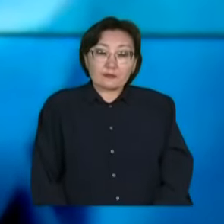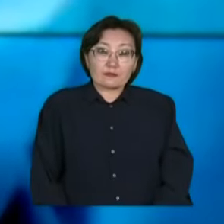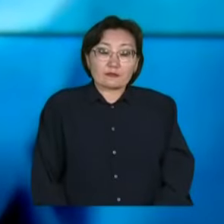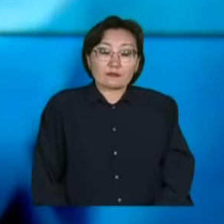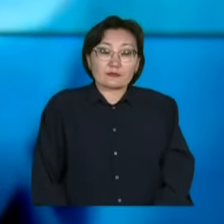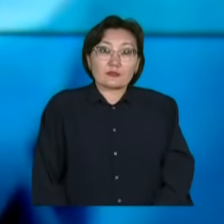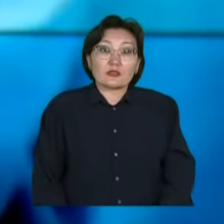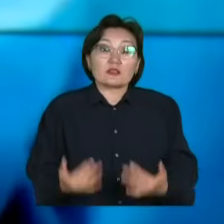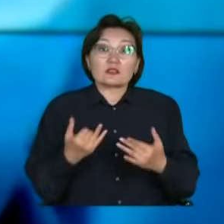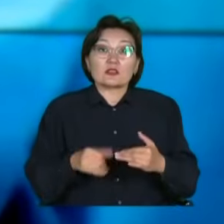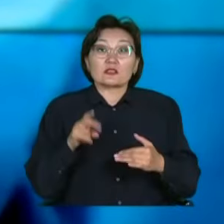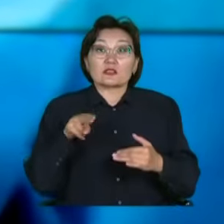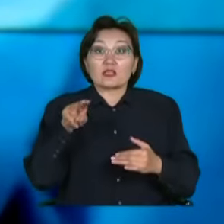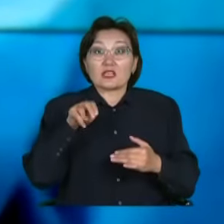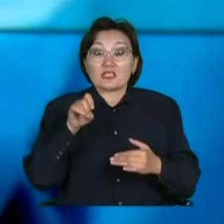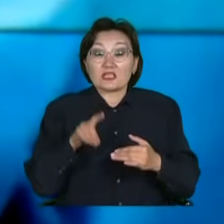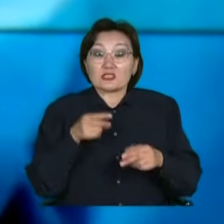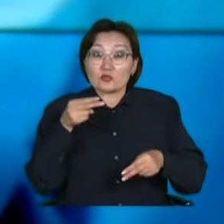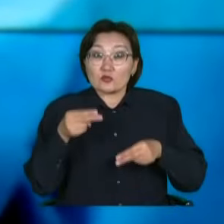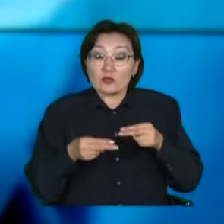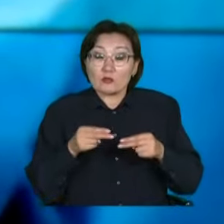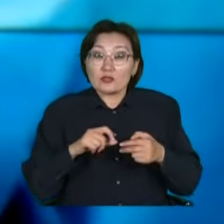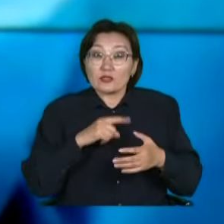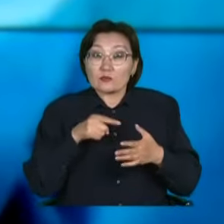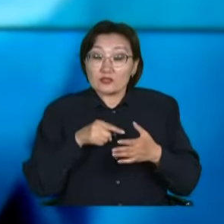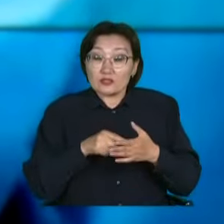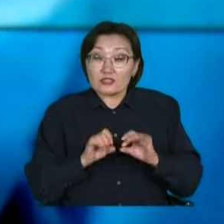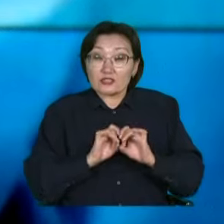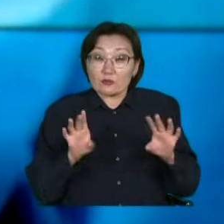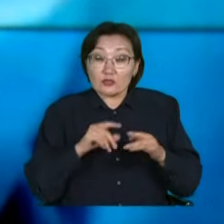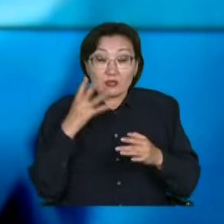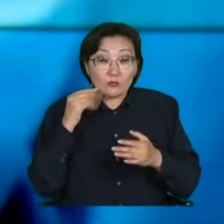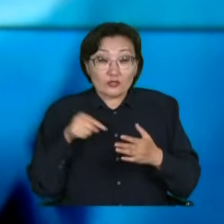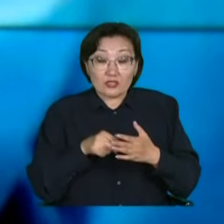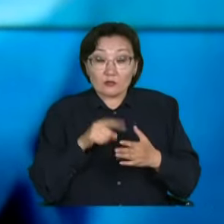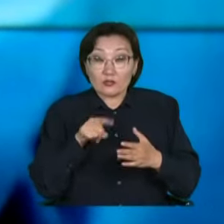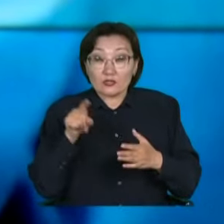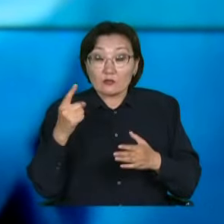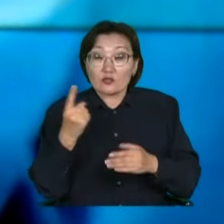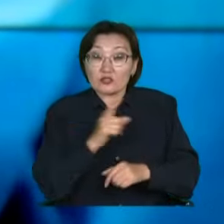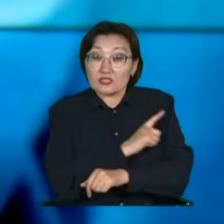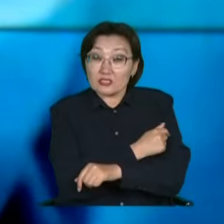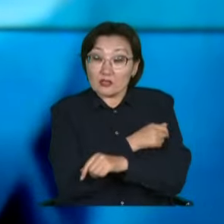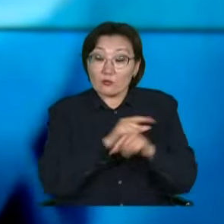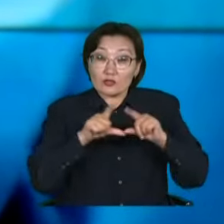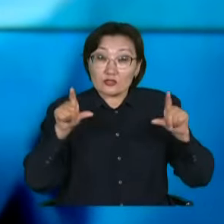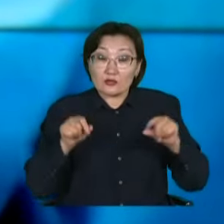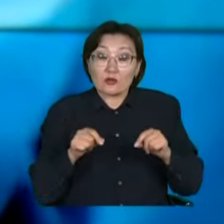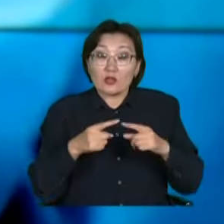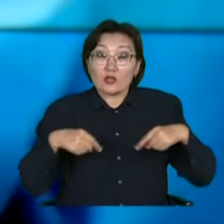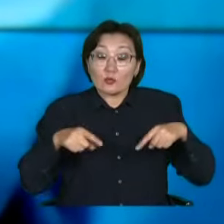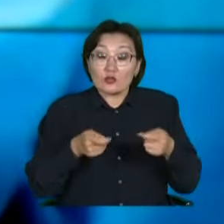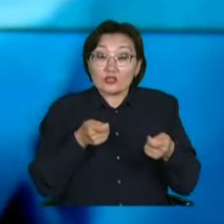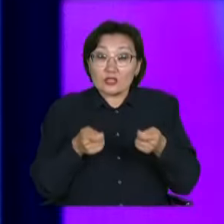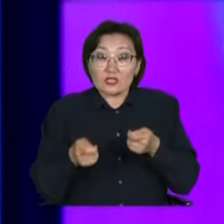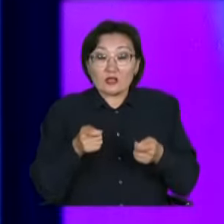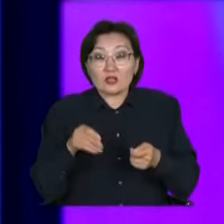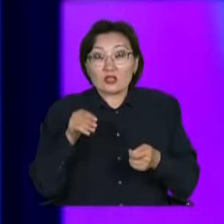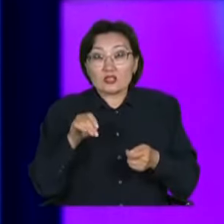Еске сала кетейін, таракальды хирургия түйткілімен бөліскен Алматы қалалық нөмірі бірінші клиникалық ауруханасының бөлім жетекшісі